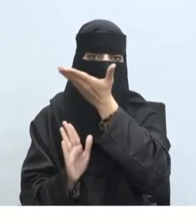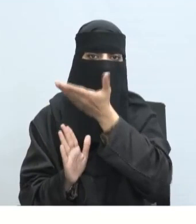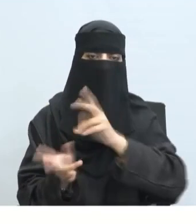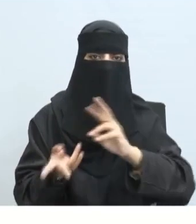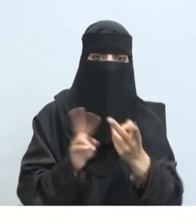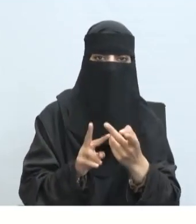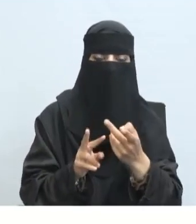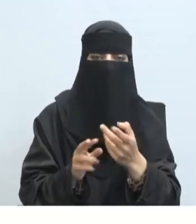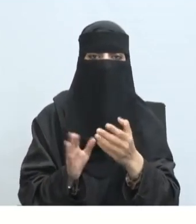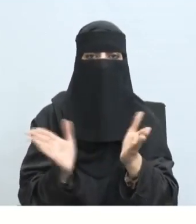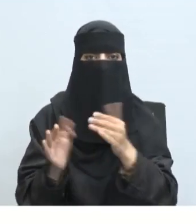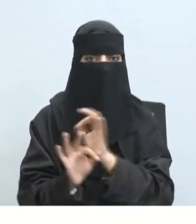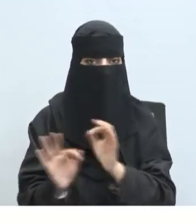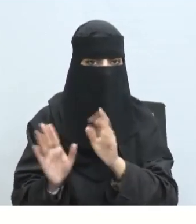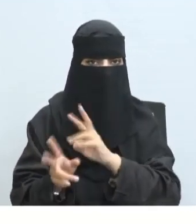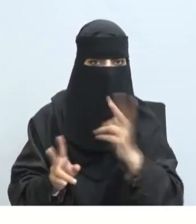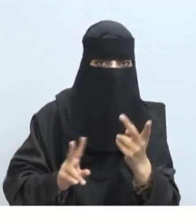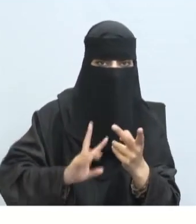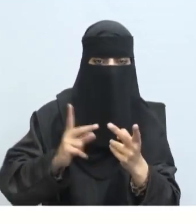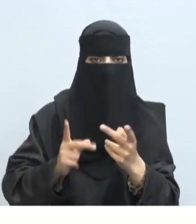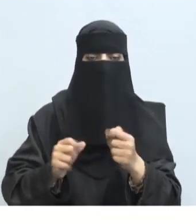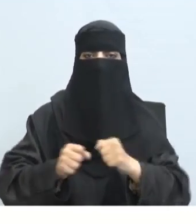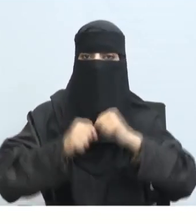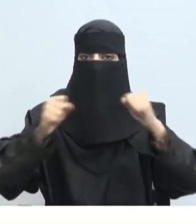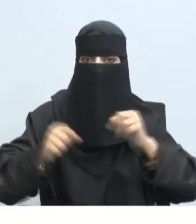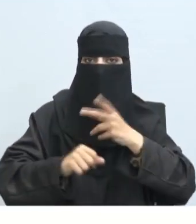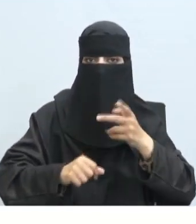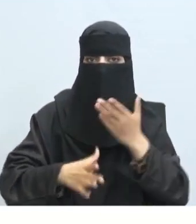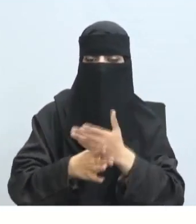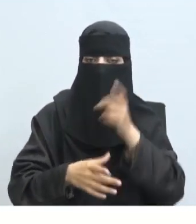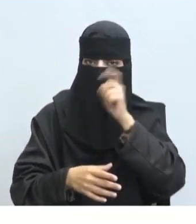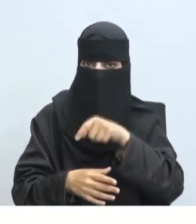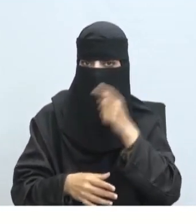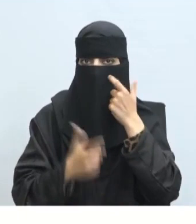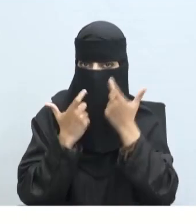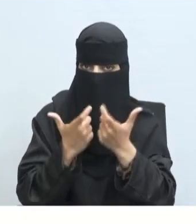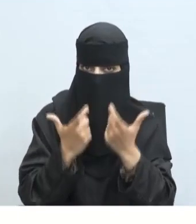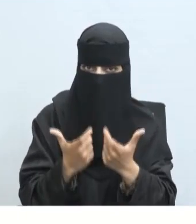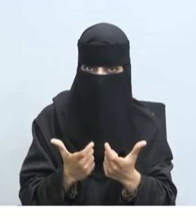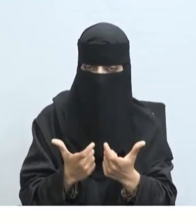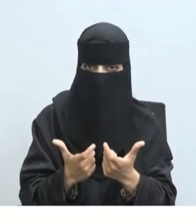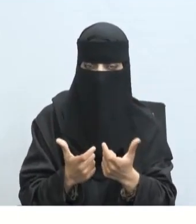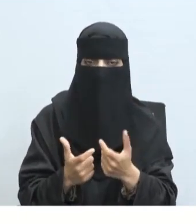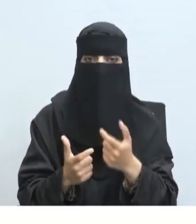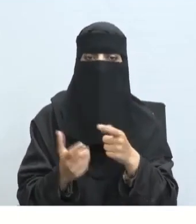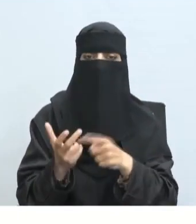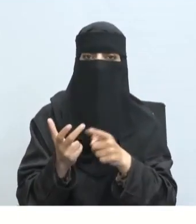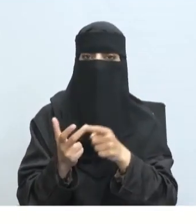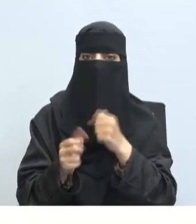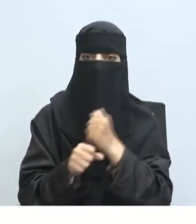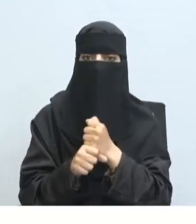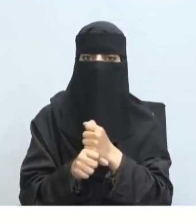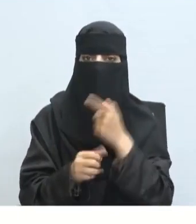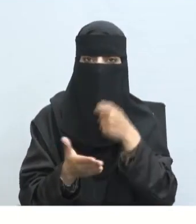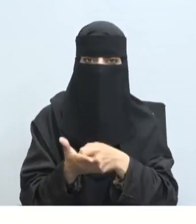بتغير الموارد بتغير تضخم او غيره وبالتالي يجب عليك ان تراعي ايضا التكاليف حينما